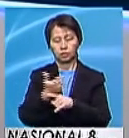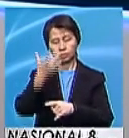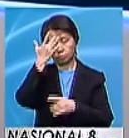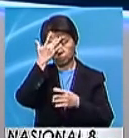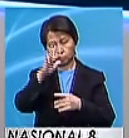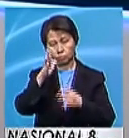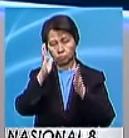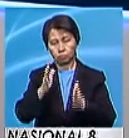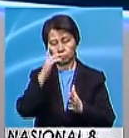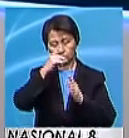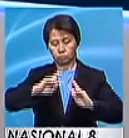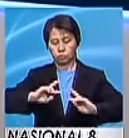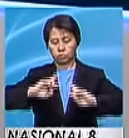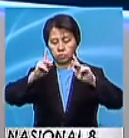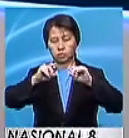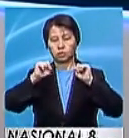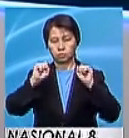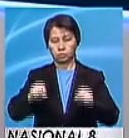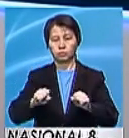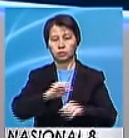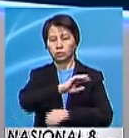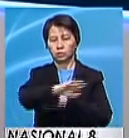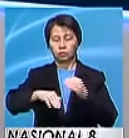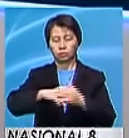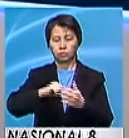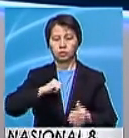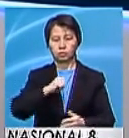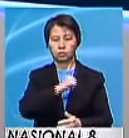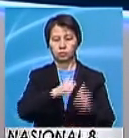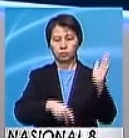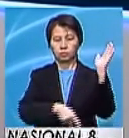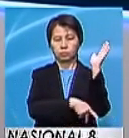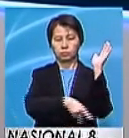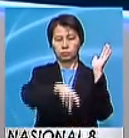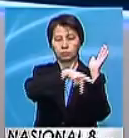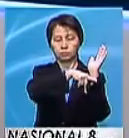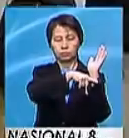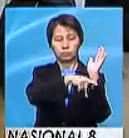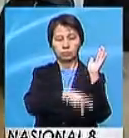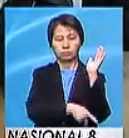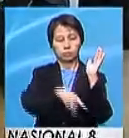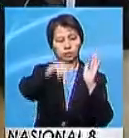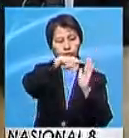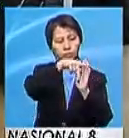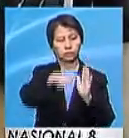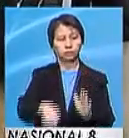intelektual untuk meningkatkan keupayaan semua anggota Parlimen.